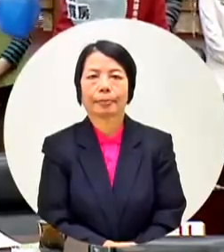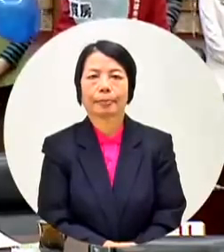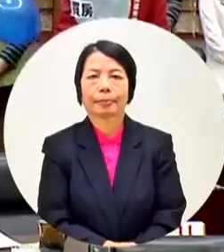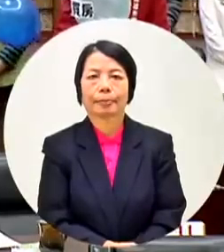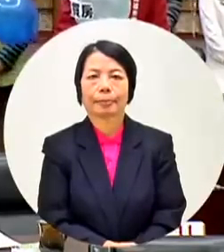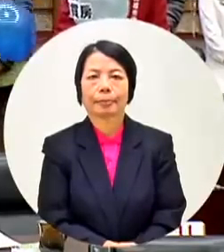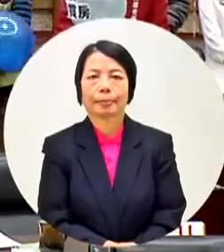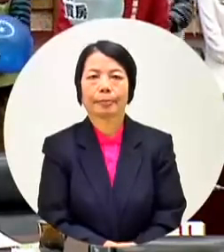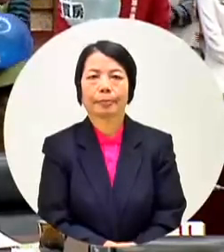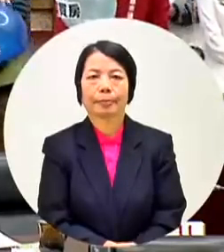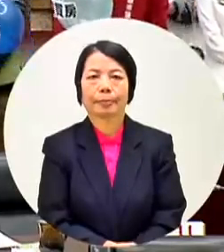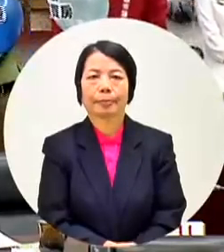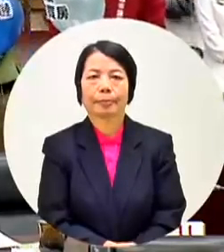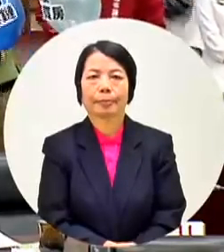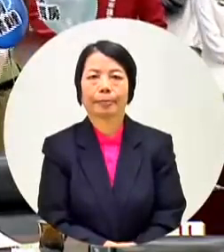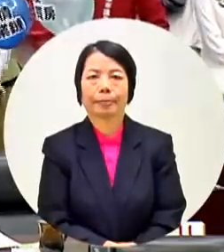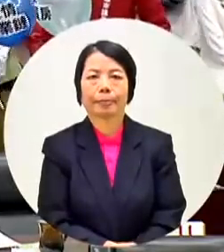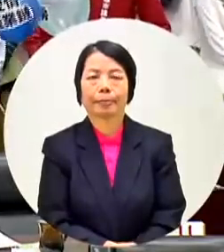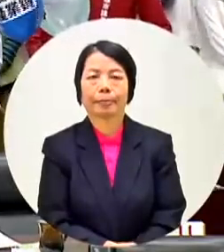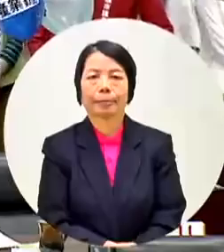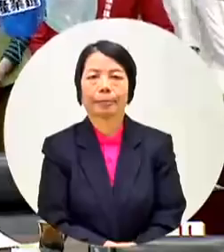好，时间到了哈。